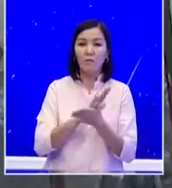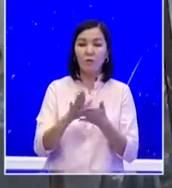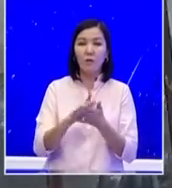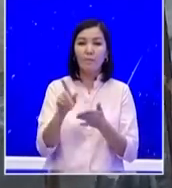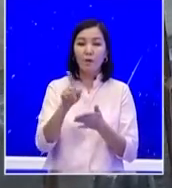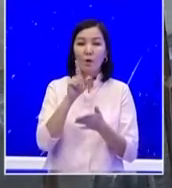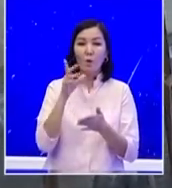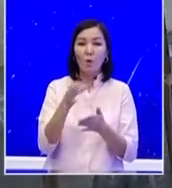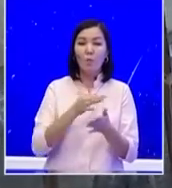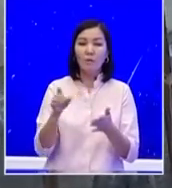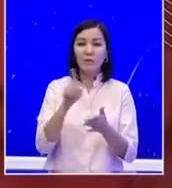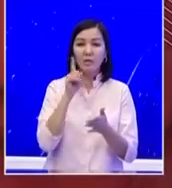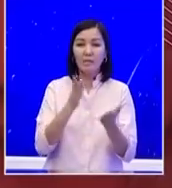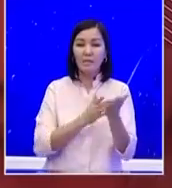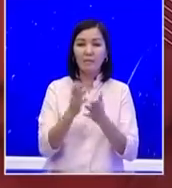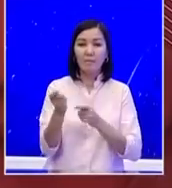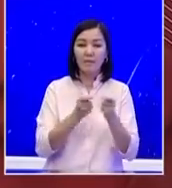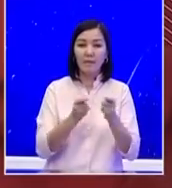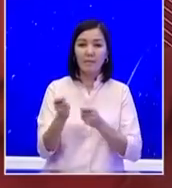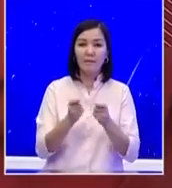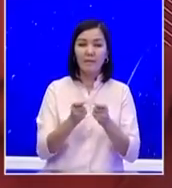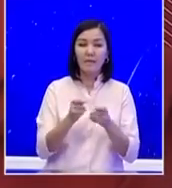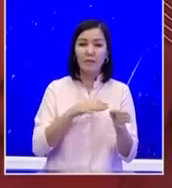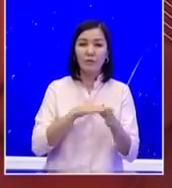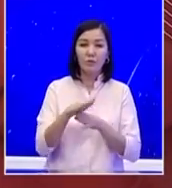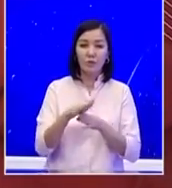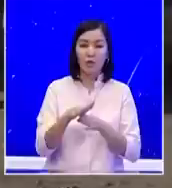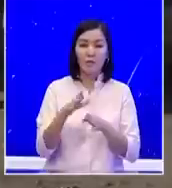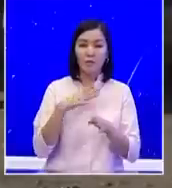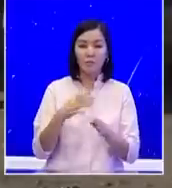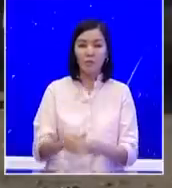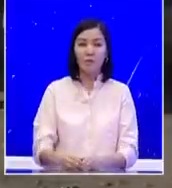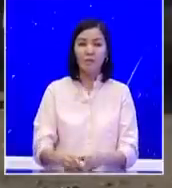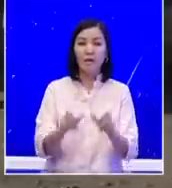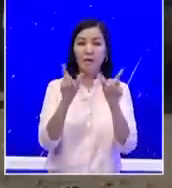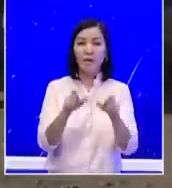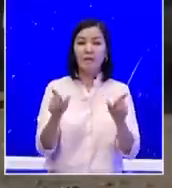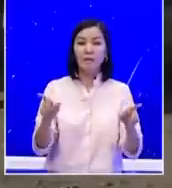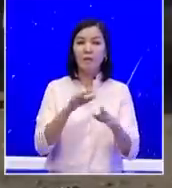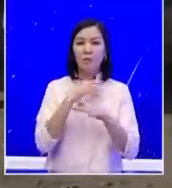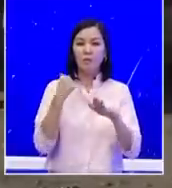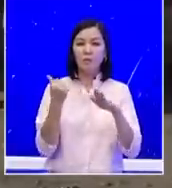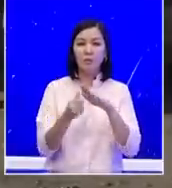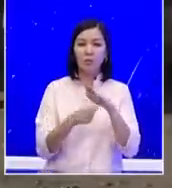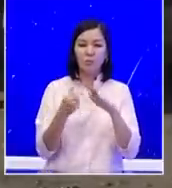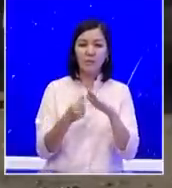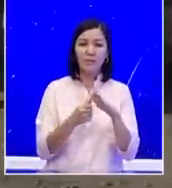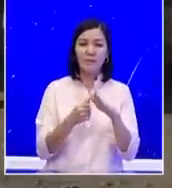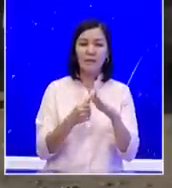жастар саясаты мәселелері басқармасы арқылы жүзеге асырып отыр. Адамдар көбісі жұмыссыз қалды, сол